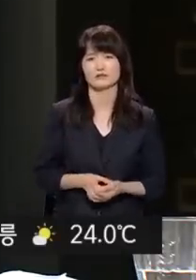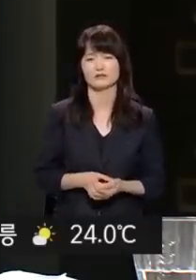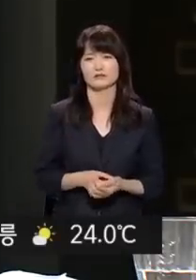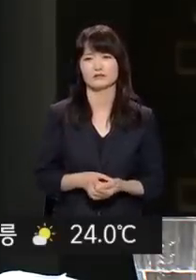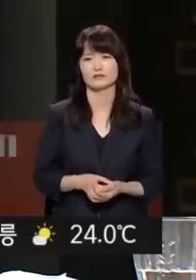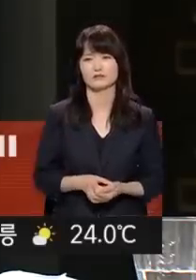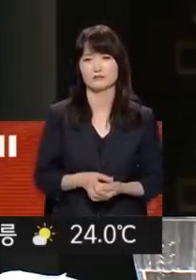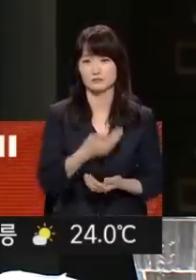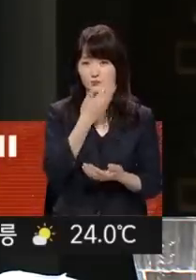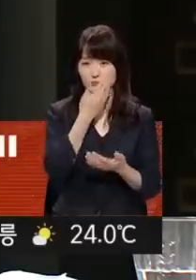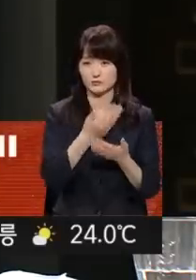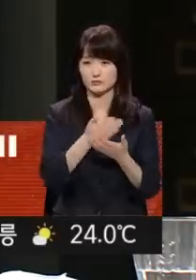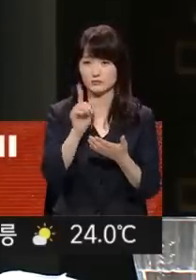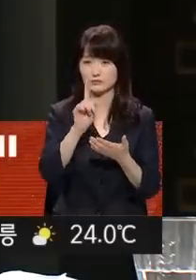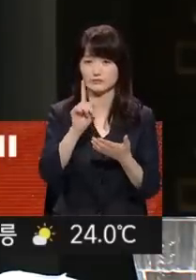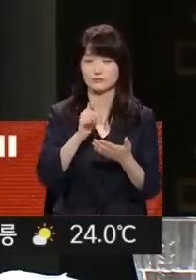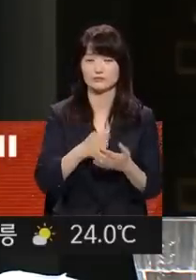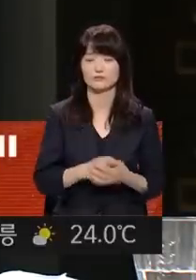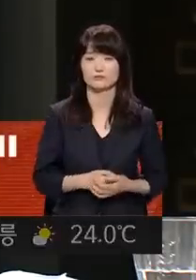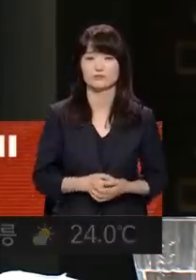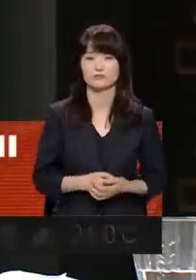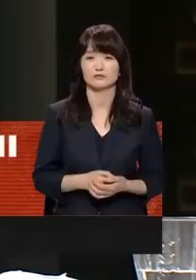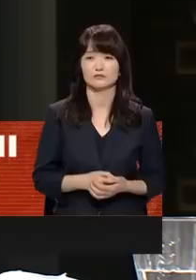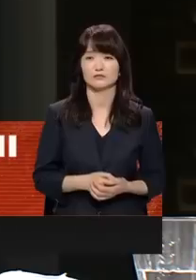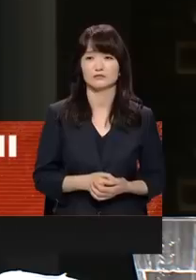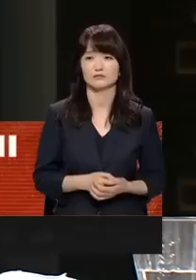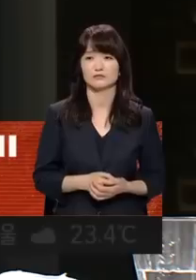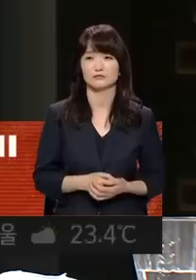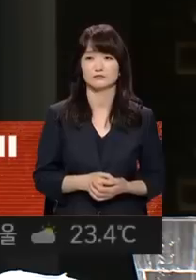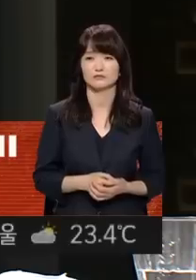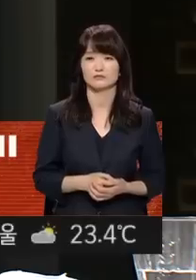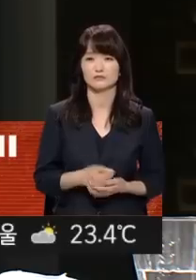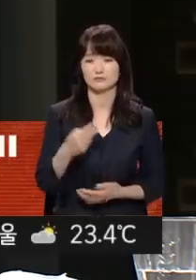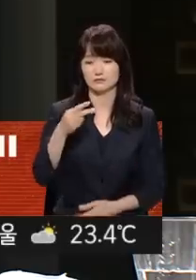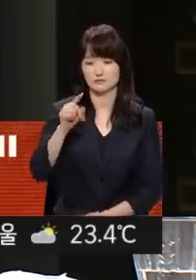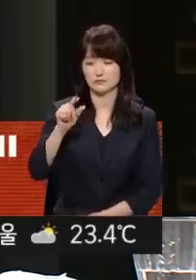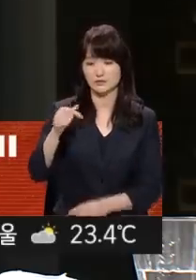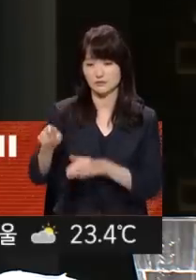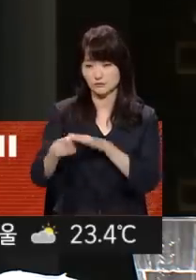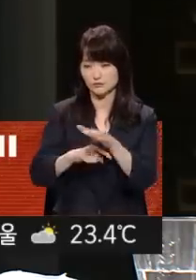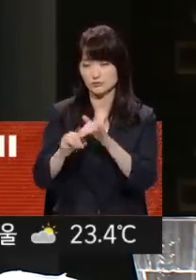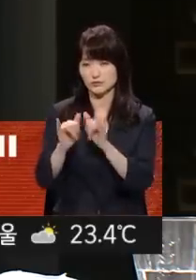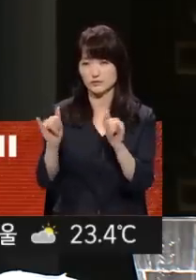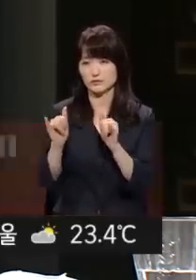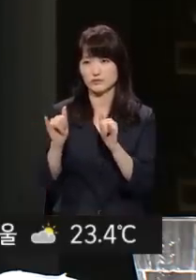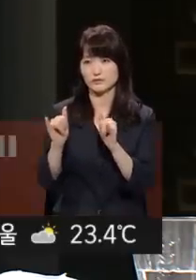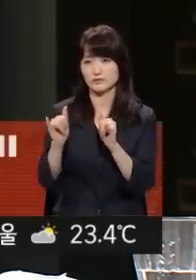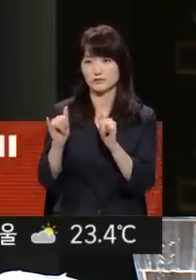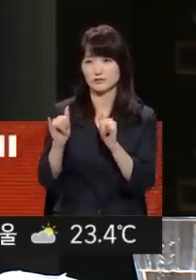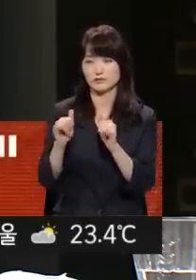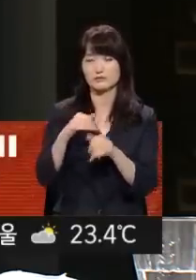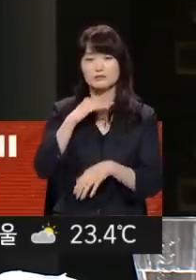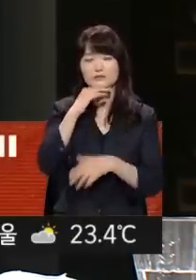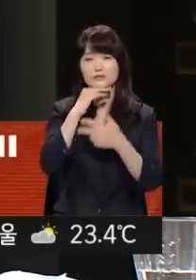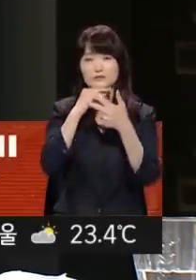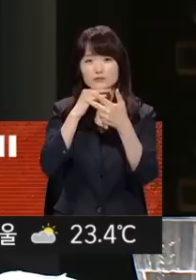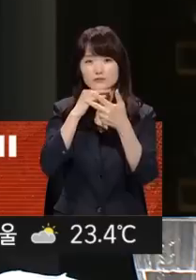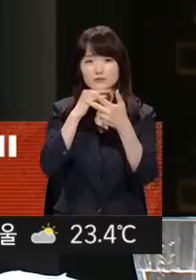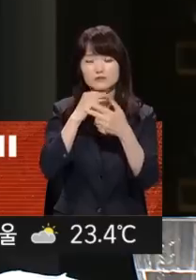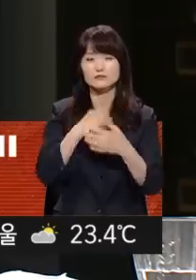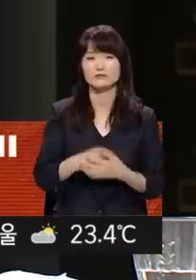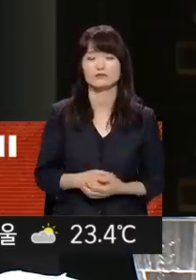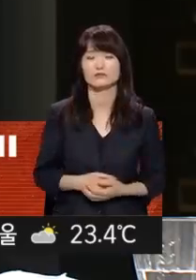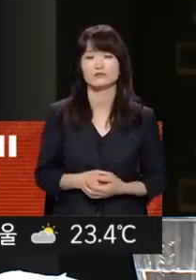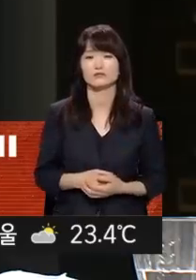그런데 중요한 건 이겁니다 아 그 녀석들 딱지 훔친 녀석들 7살 백